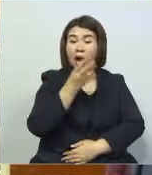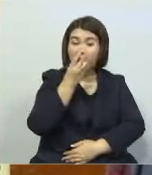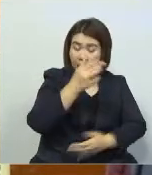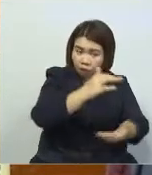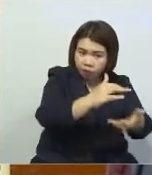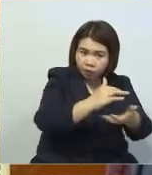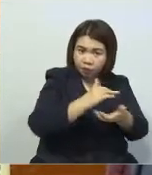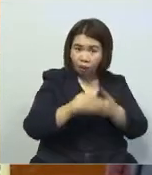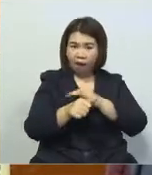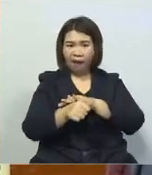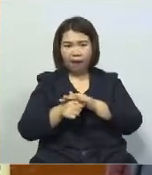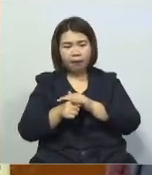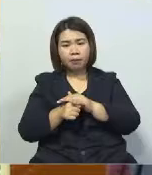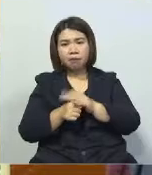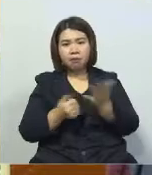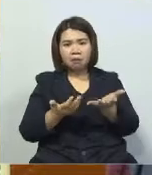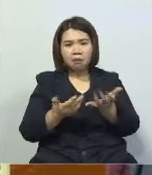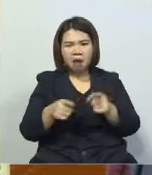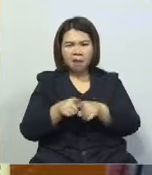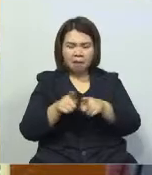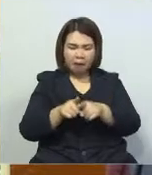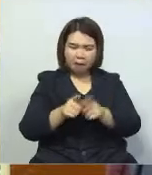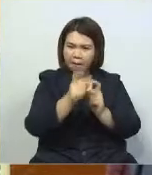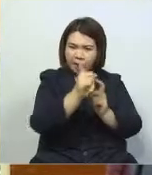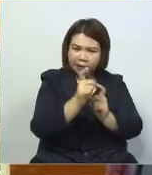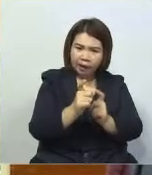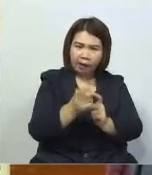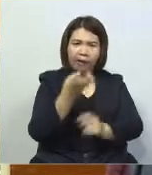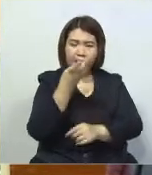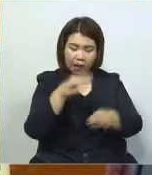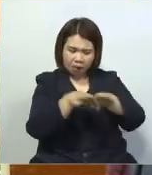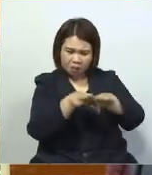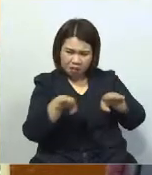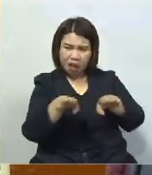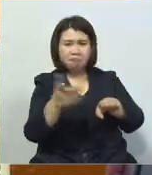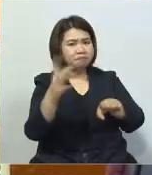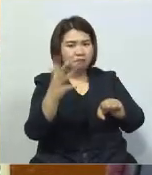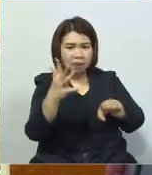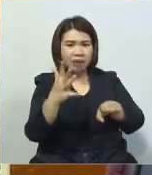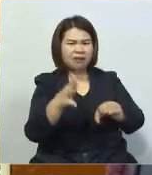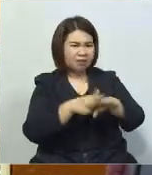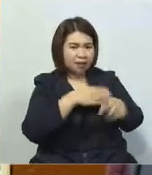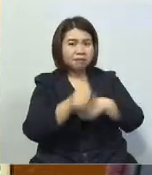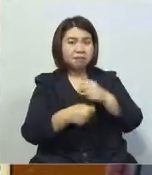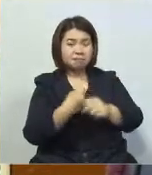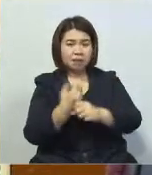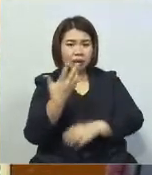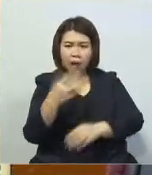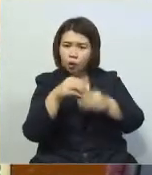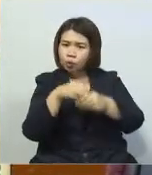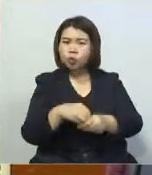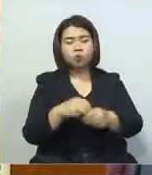ำให้สารตกค้างที่มันอยู่ข้าวที่มันไม่ได้มาตรฐานเนี่ยมันถึง5ปีนะครับ